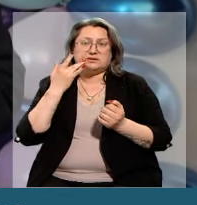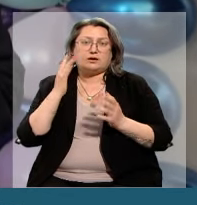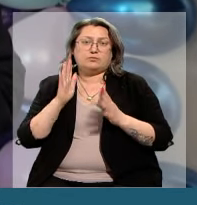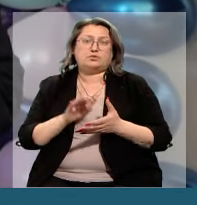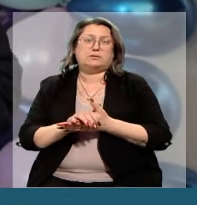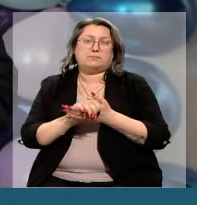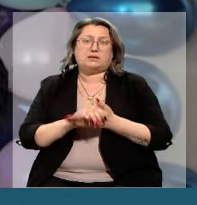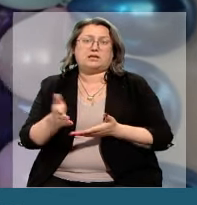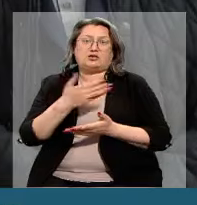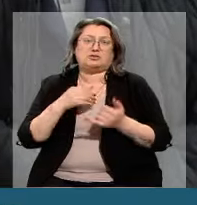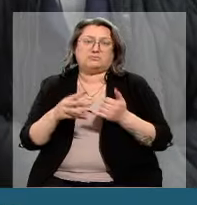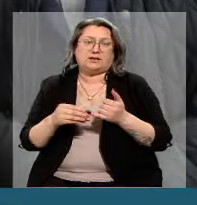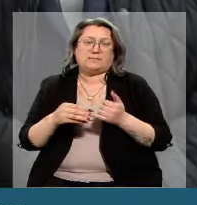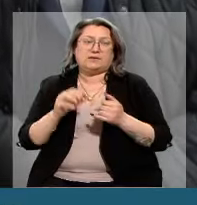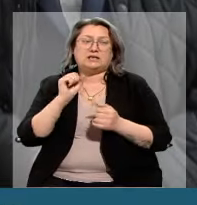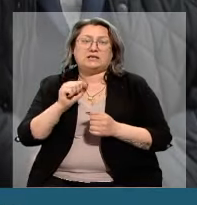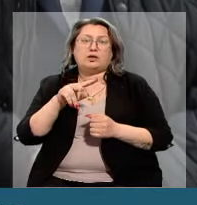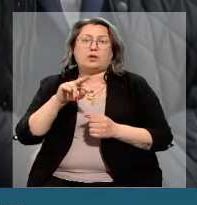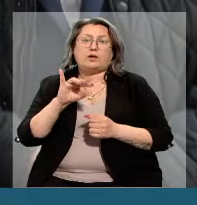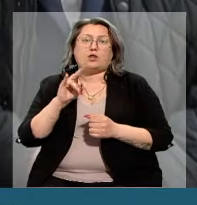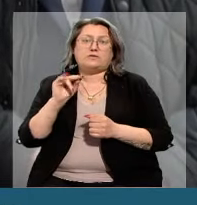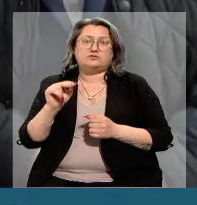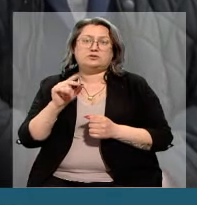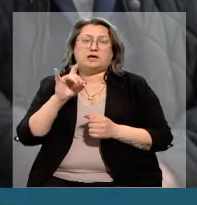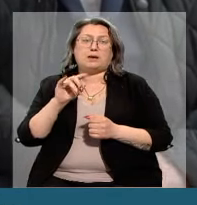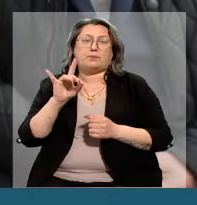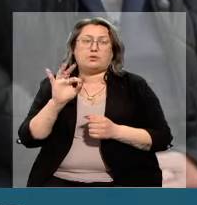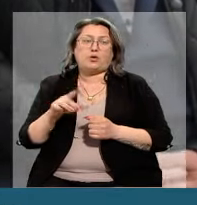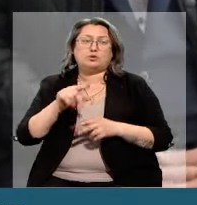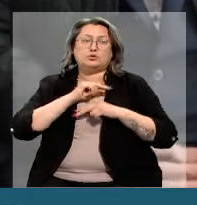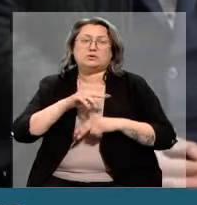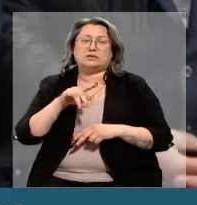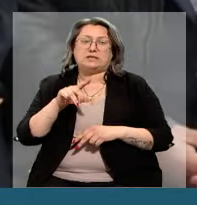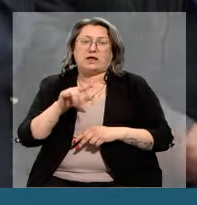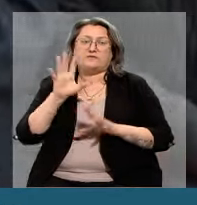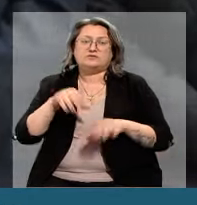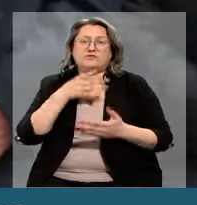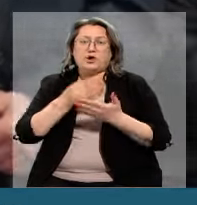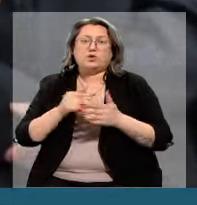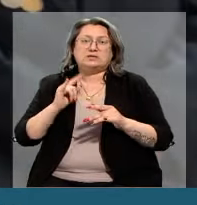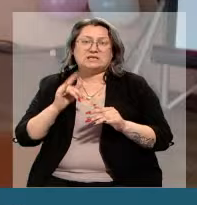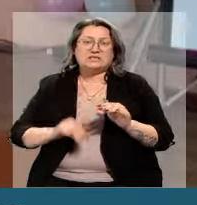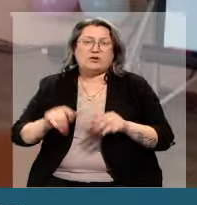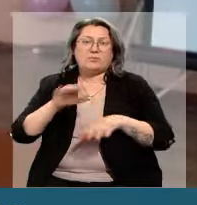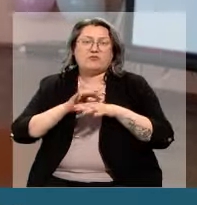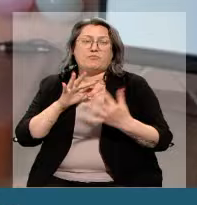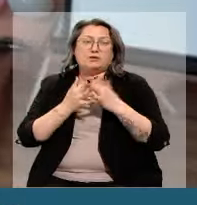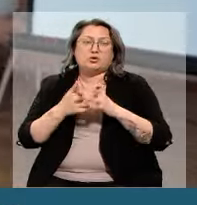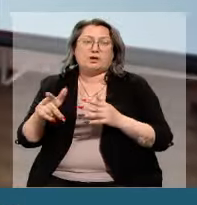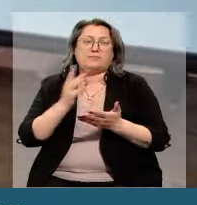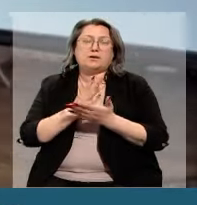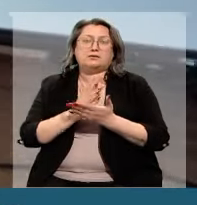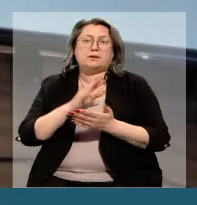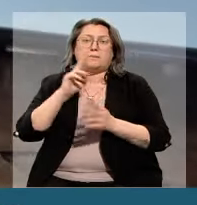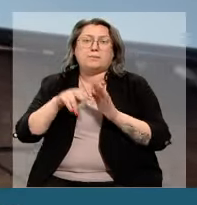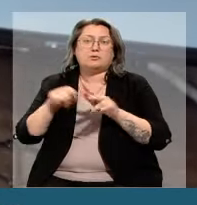будет мир на нашей земле. Александр Лукьянович Ребро – труженик тыла. Все свое детство он провел в поселке, который находился